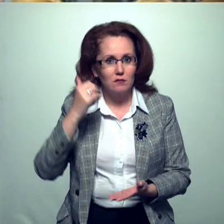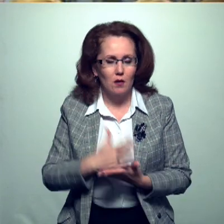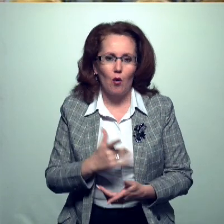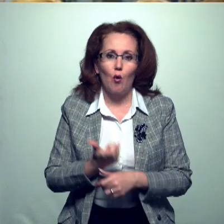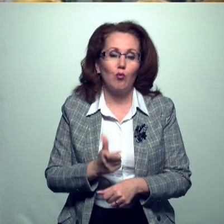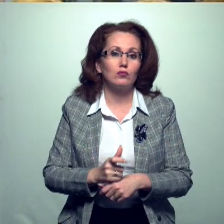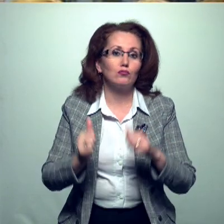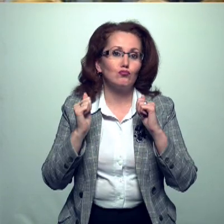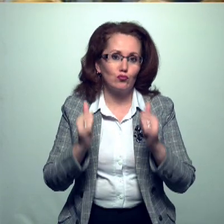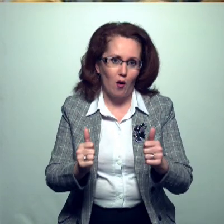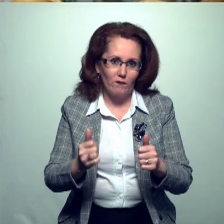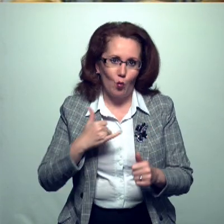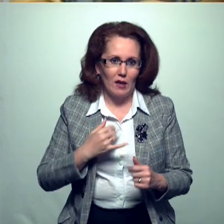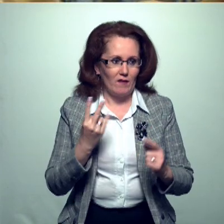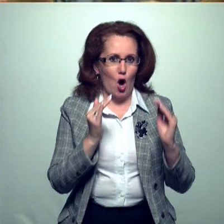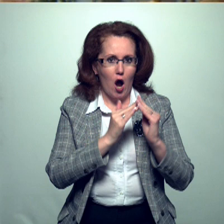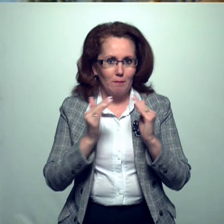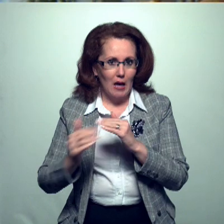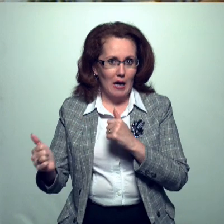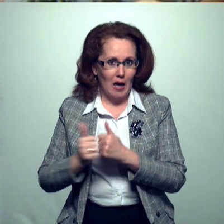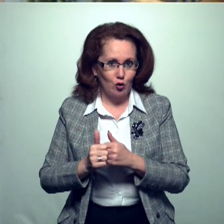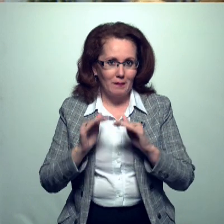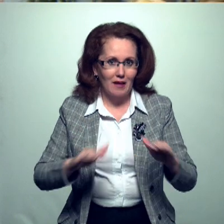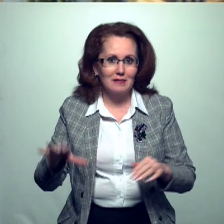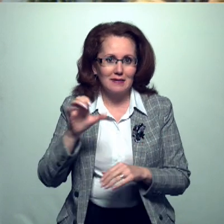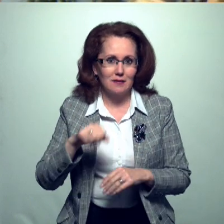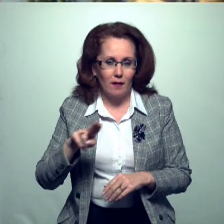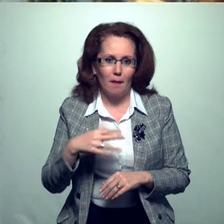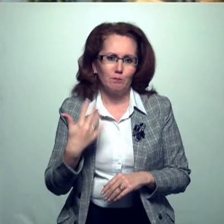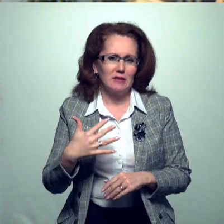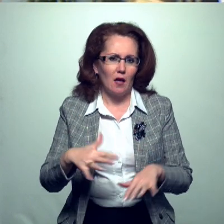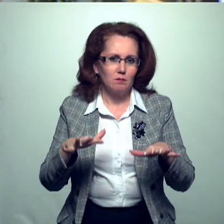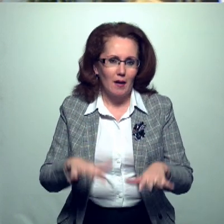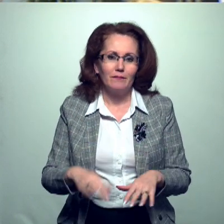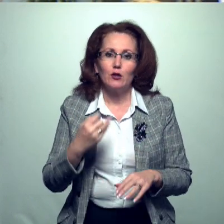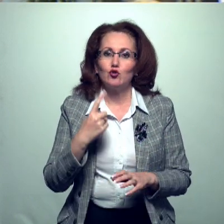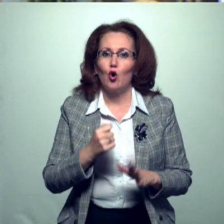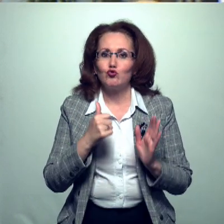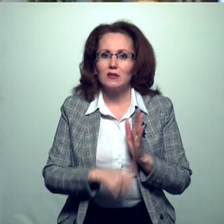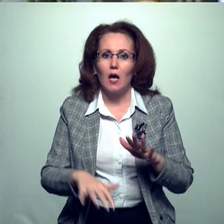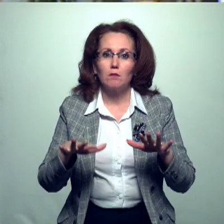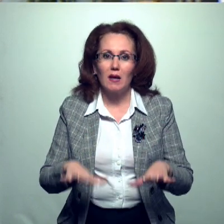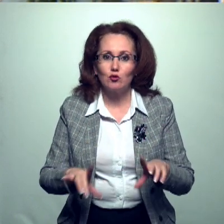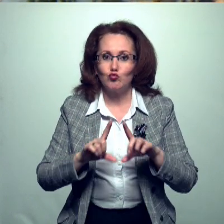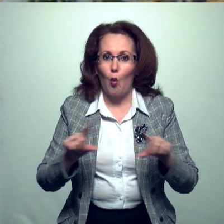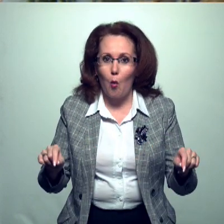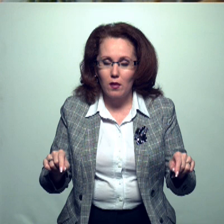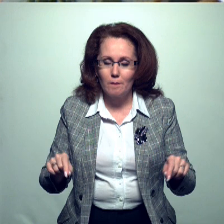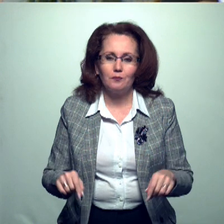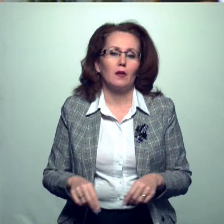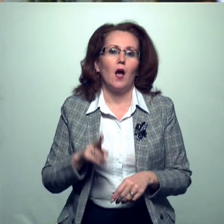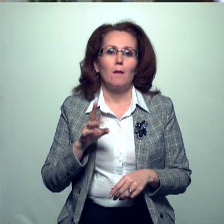здорово, потому что у нас 2 объекта рядом. Это детский сад на 50, по-моему, мест и на 160 мест школа.